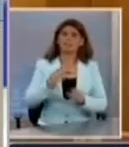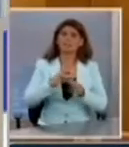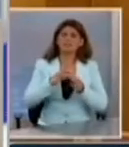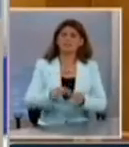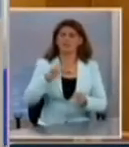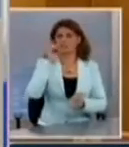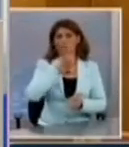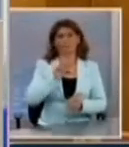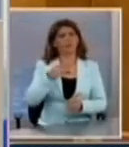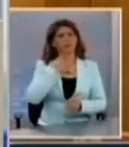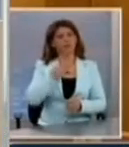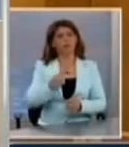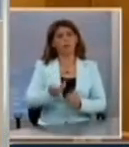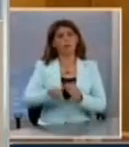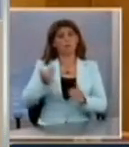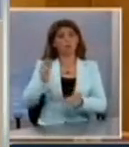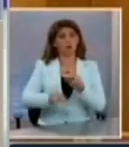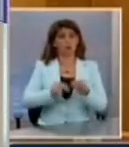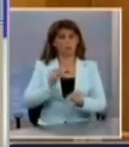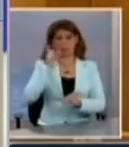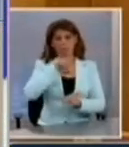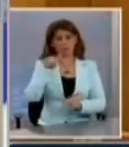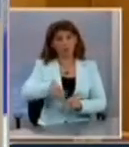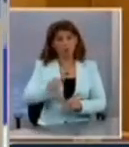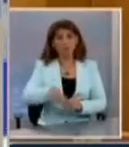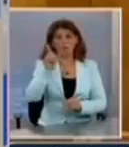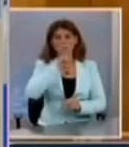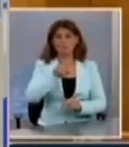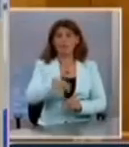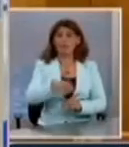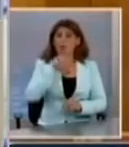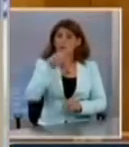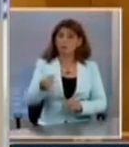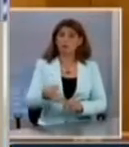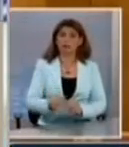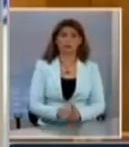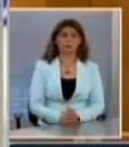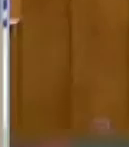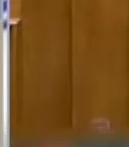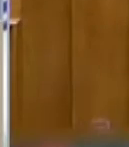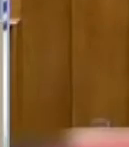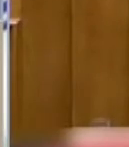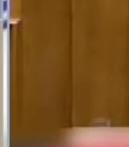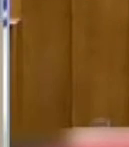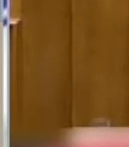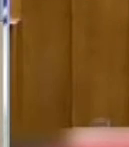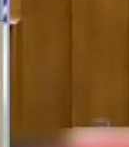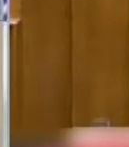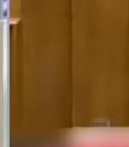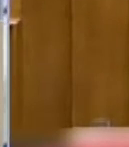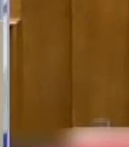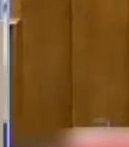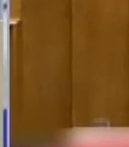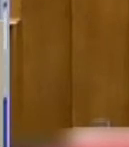Η βιωσιμότητα είναι μία λέξη κλειδί, νομίζω, και φυσικά η άλλη λέξη κλειδί, ξέρετε ποια είναι. Είναι το πολιτικό κόστος. Ωστόσο, καμία κυβέρνηση δεν δέχτηκε να